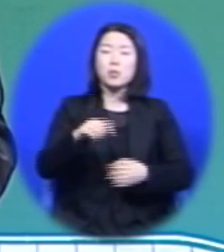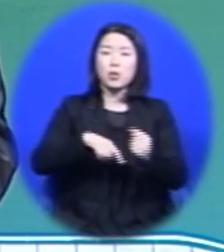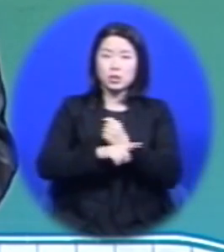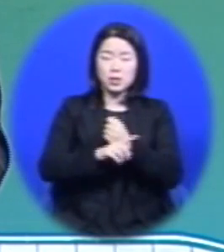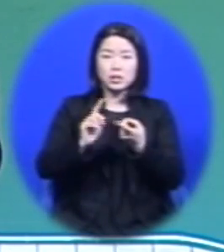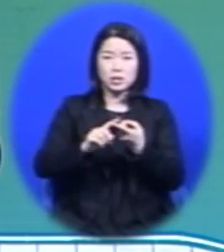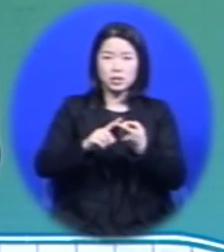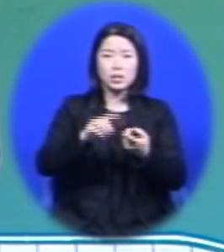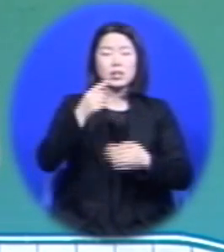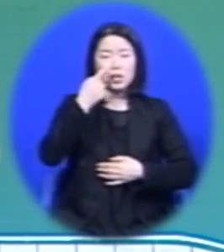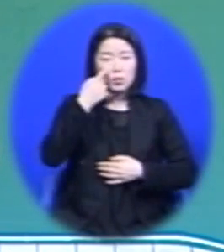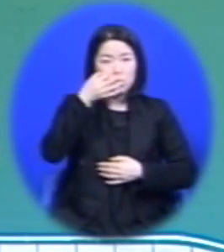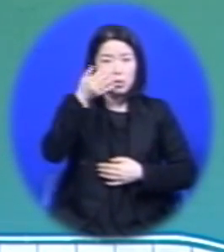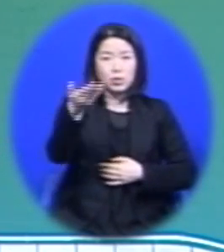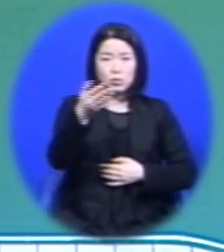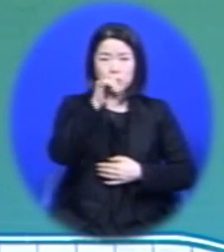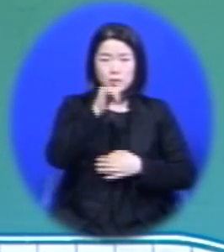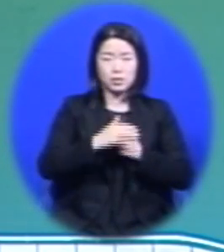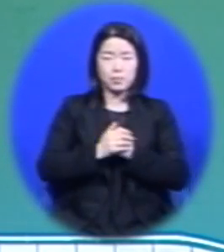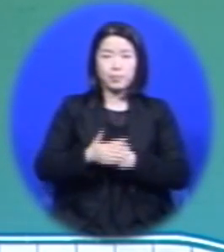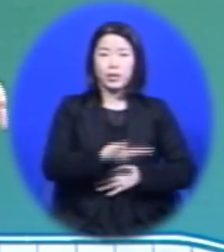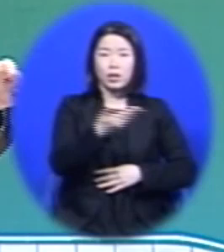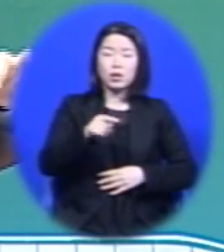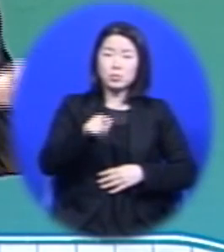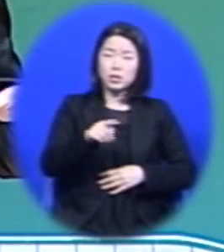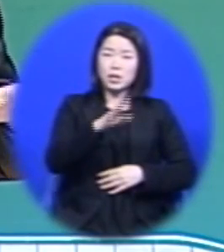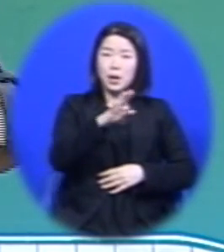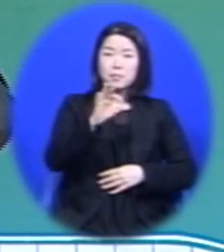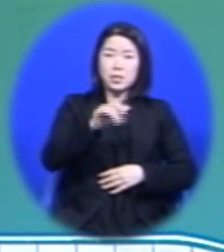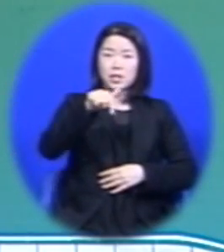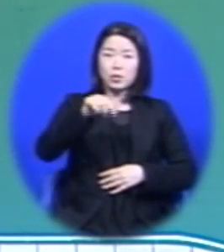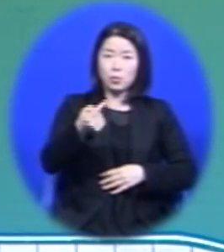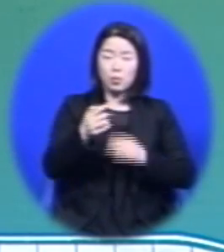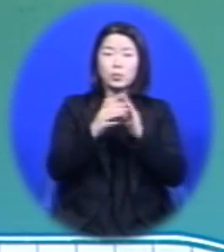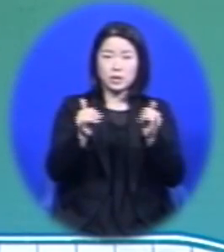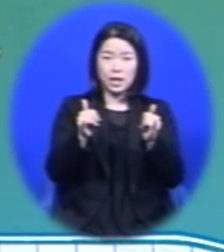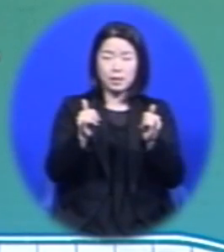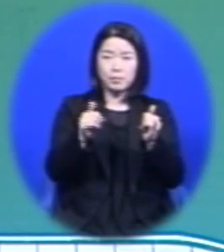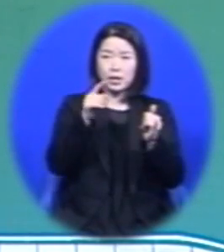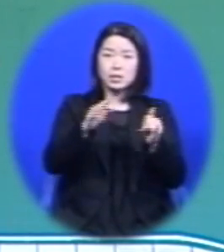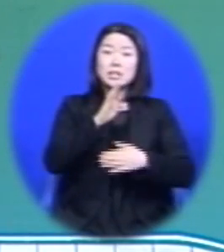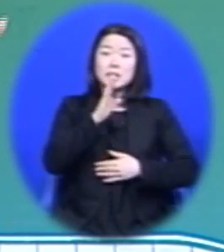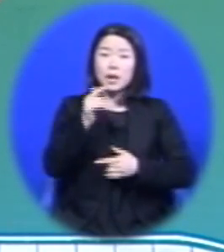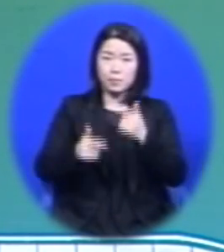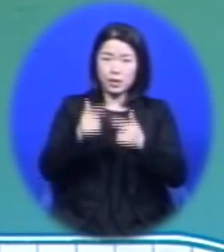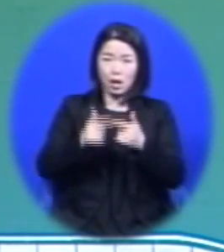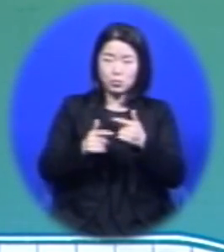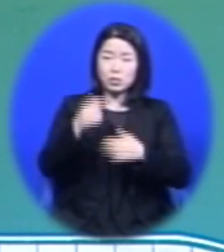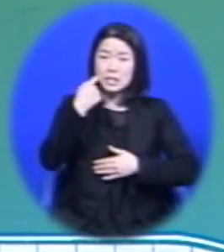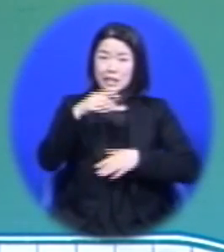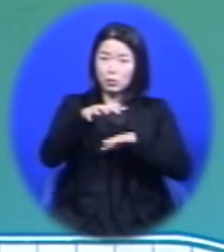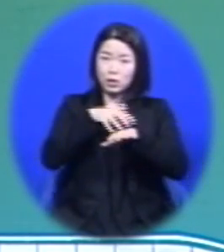말하는지를 그대로 보여주고 있습니다. 여러분, 이 빙고라고 하는 이 사람이 그 참나무에